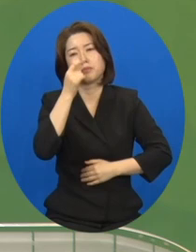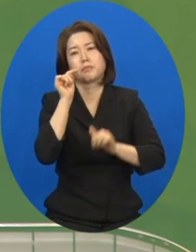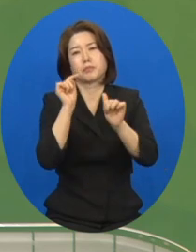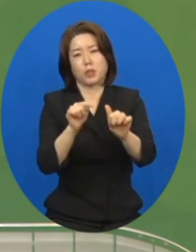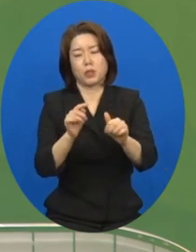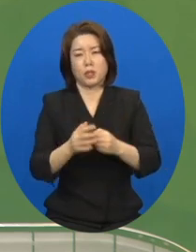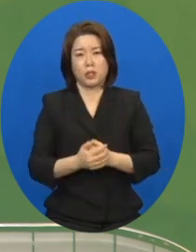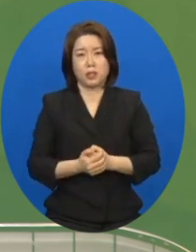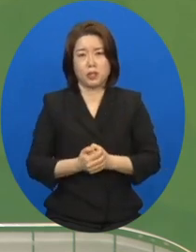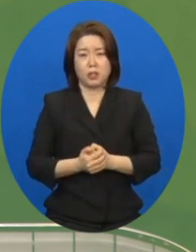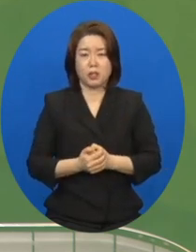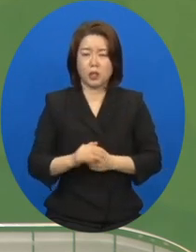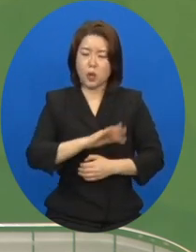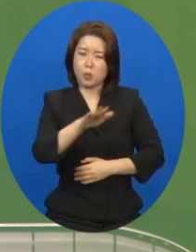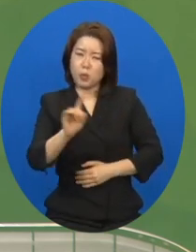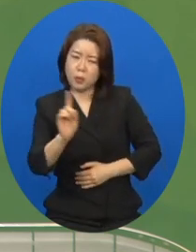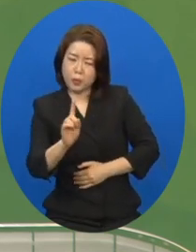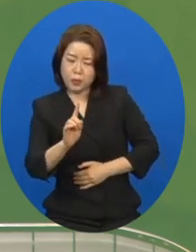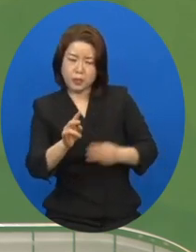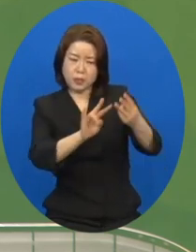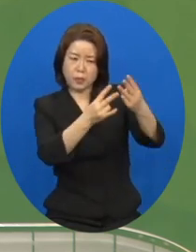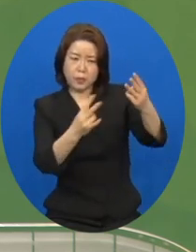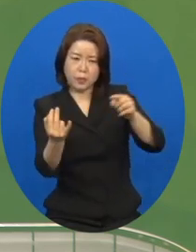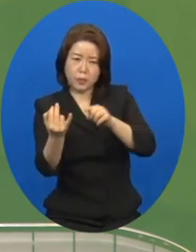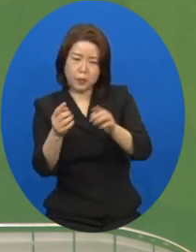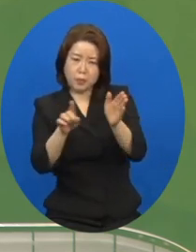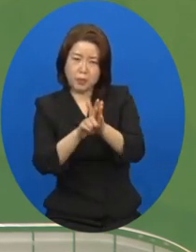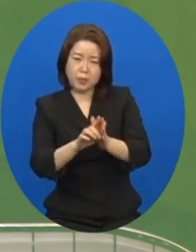도대체 우리가 라합에게서 무슨 믿음을 배워야 하는 거죠?